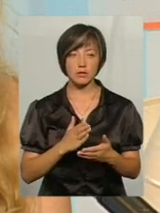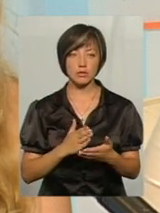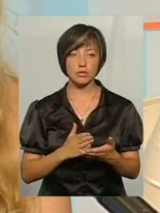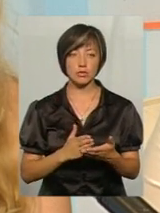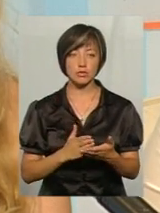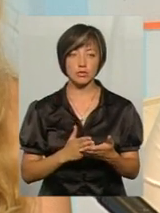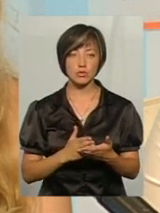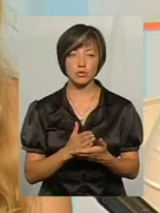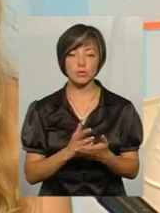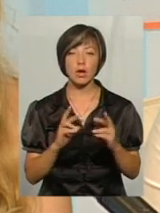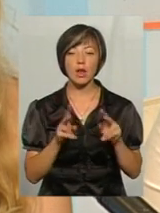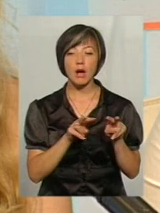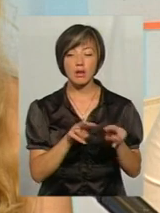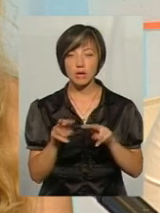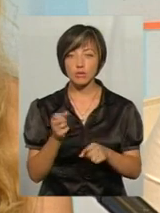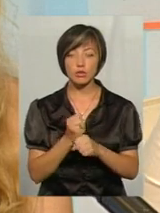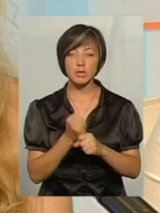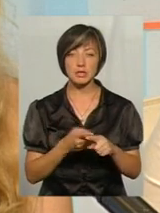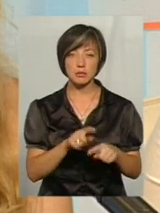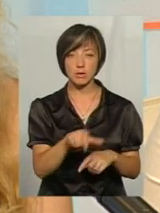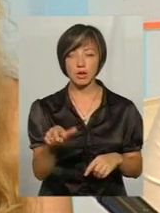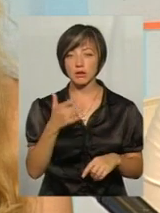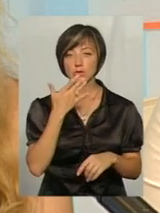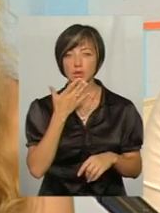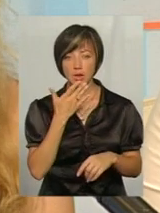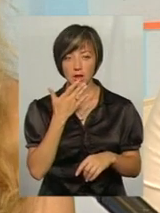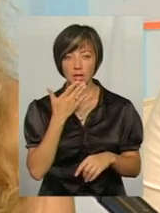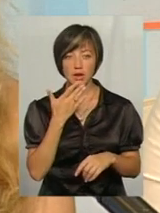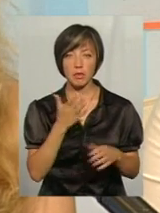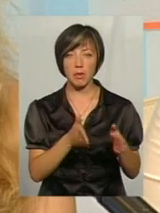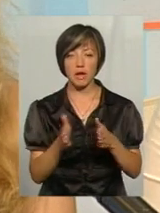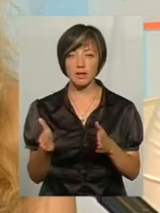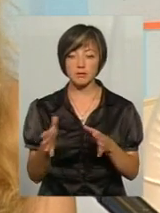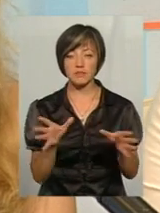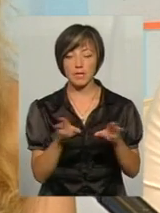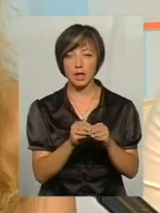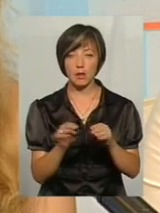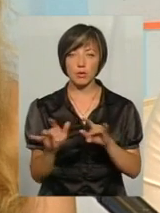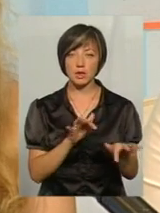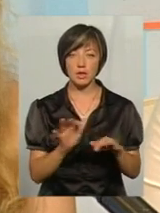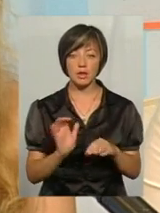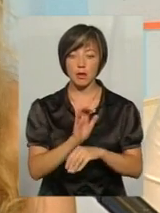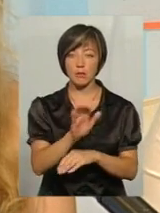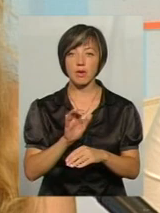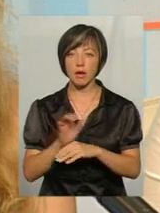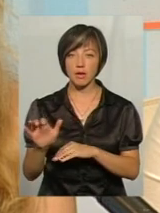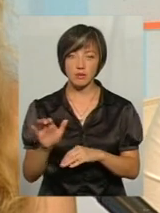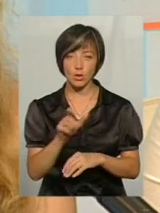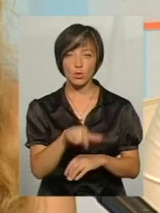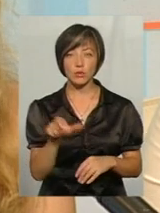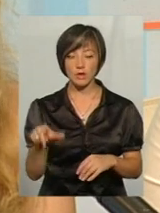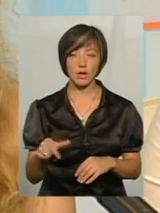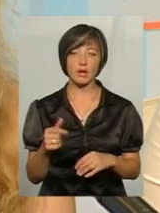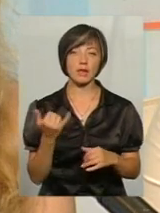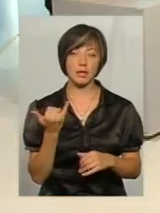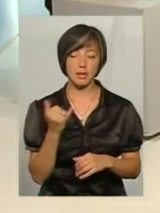як ідентифікувати, що робити з цими людьми. Національний механізм взаємодії, тобто перенаправлення цих людей діє на сьогодні.